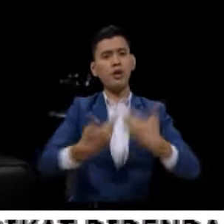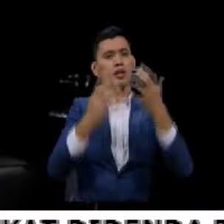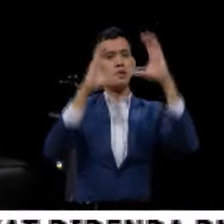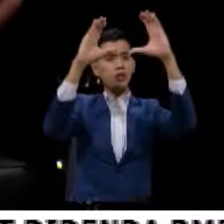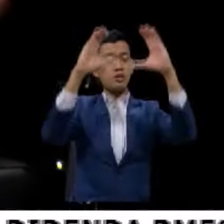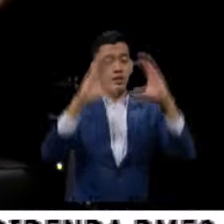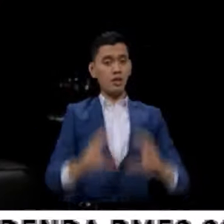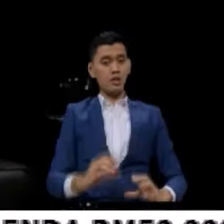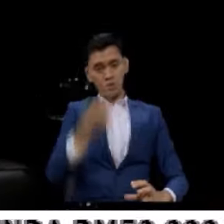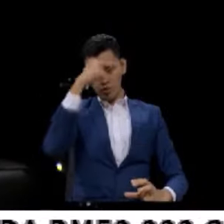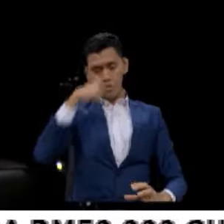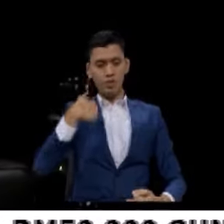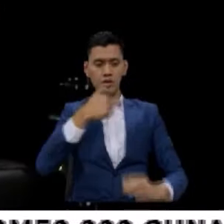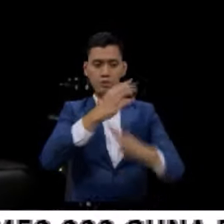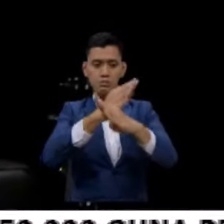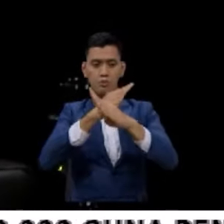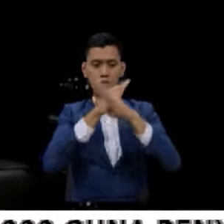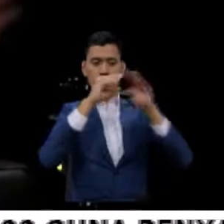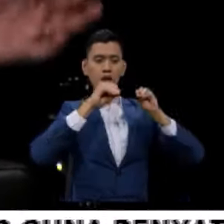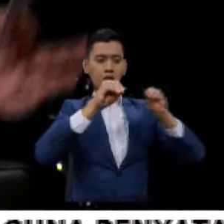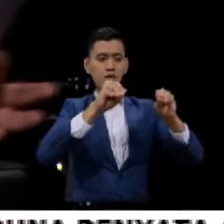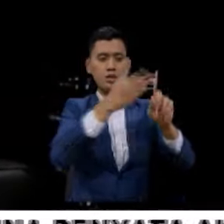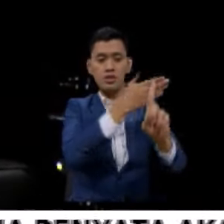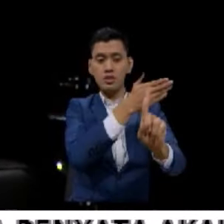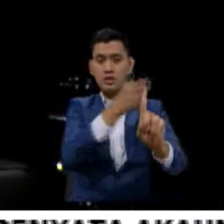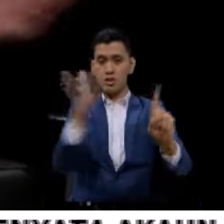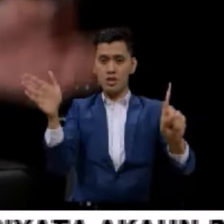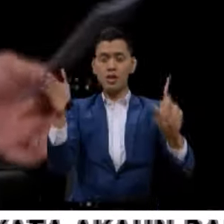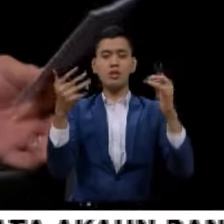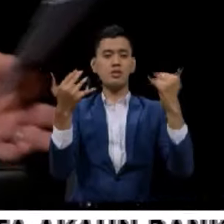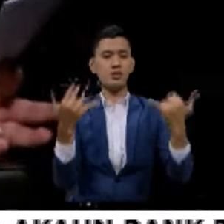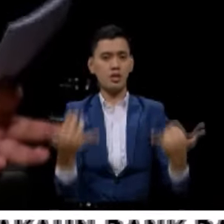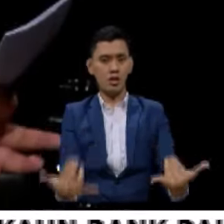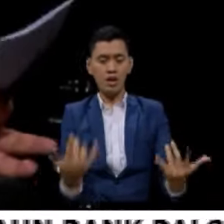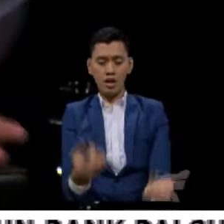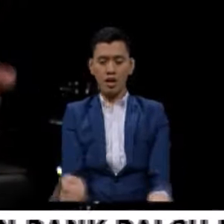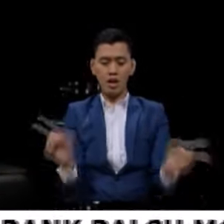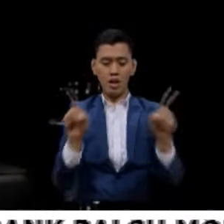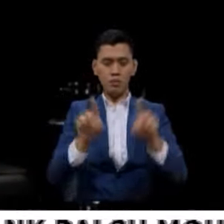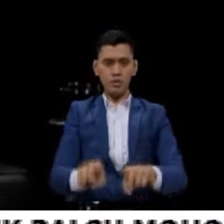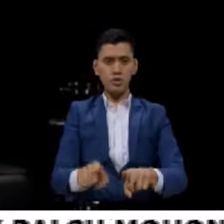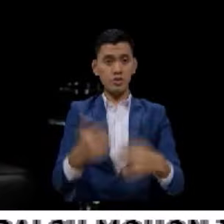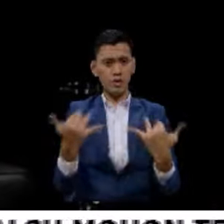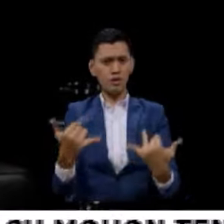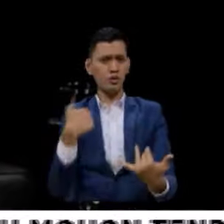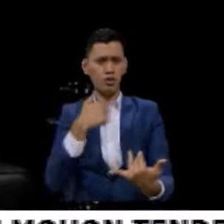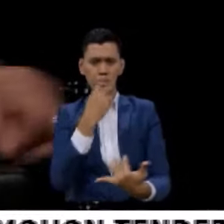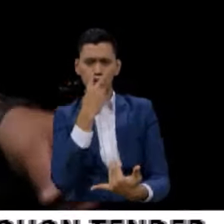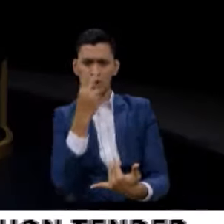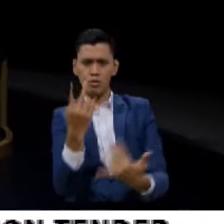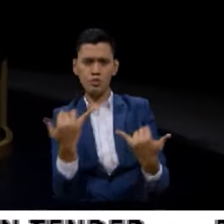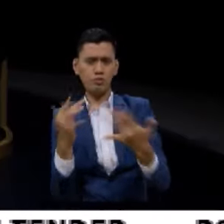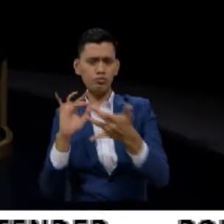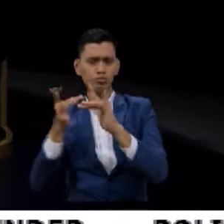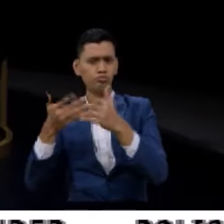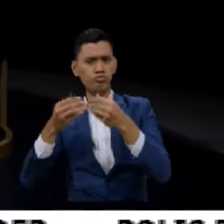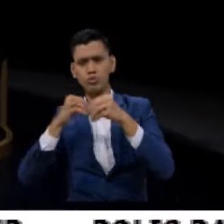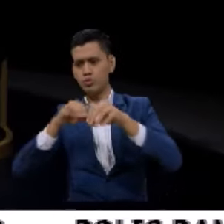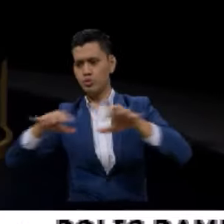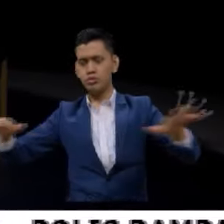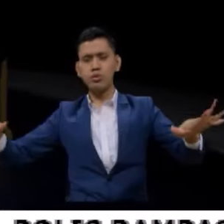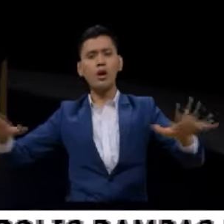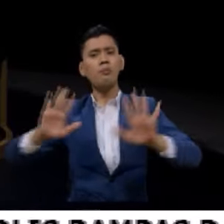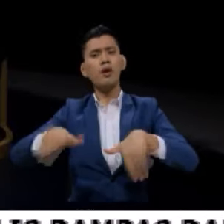cabaran mutakhir ini contest on various mujadalah yang semakin terbuka dan kita sudah punya internet bagaimana itu dipikul di bawah fotonya ya